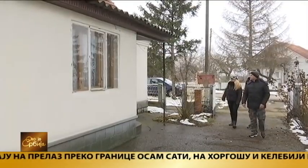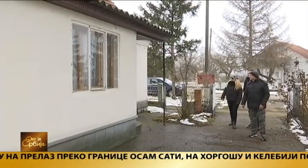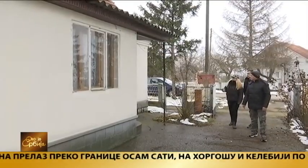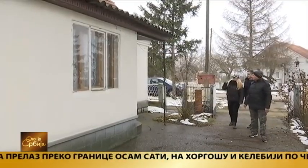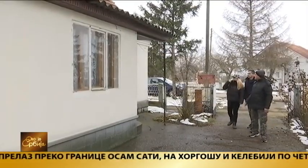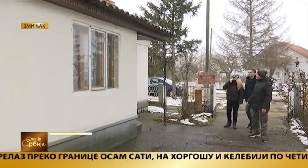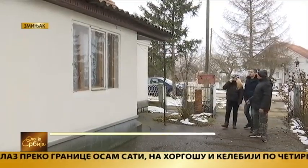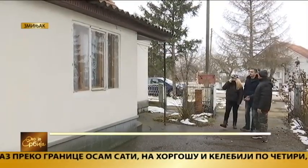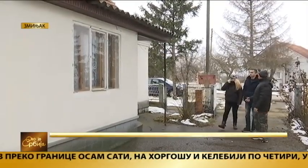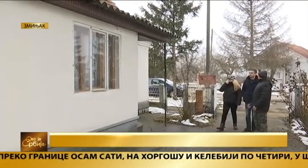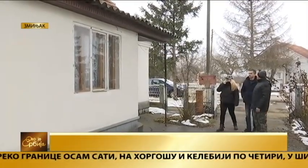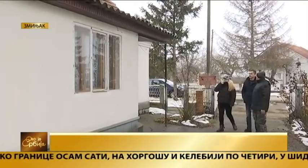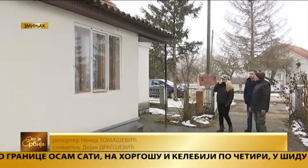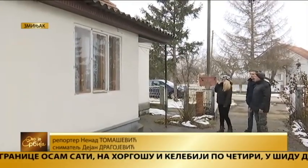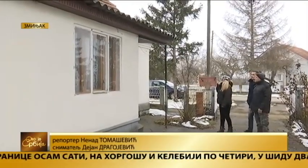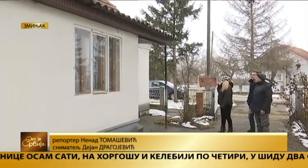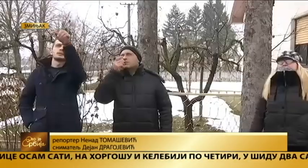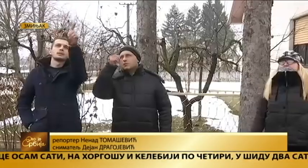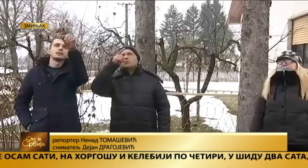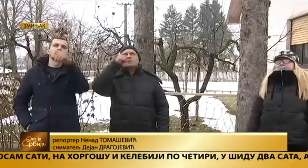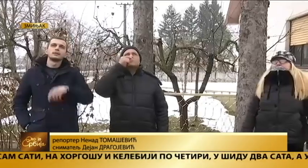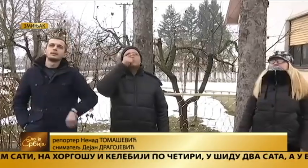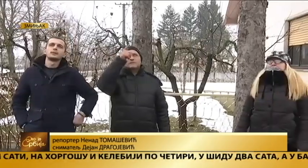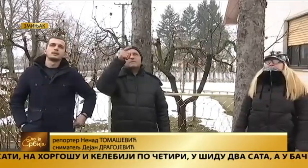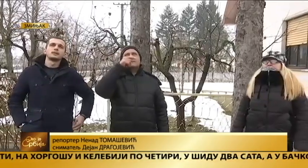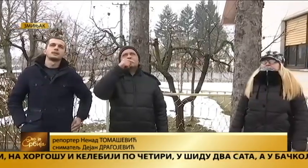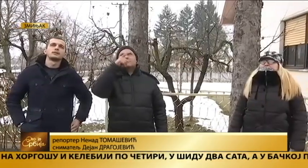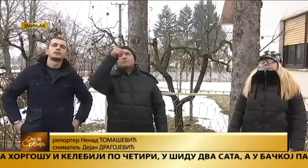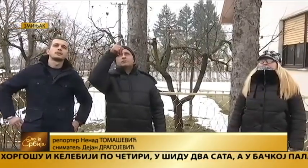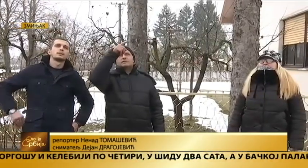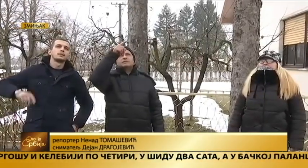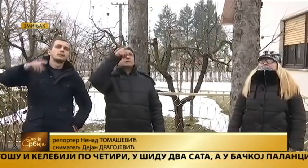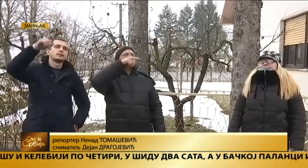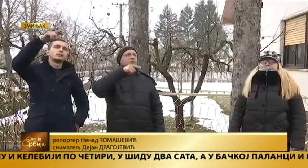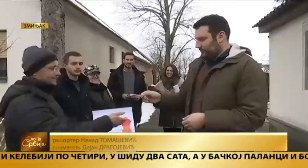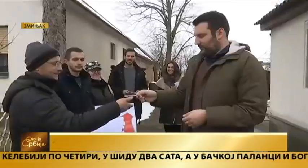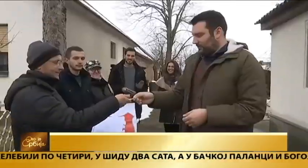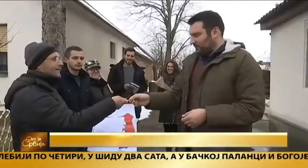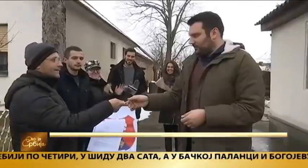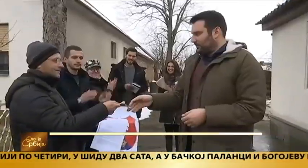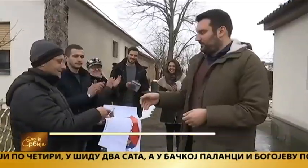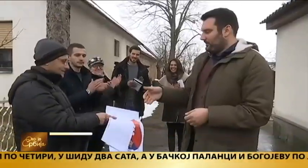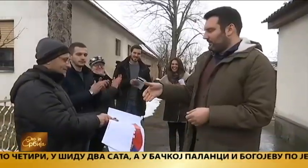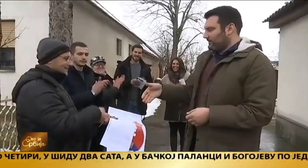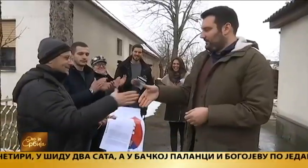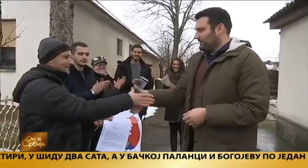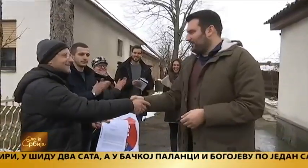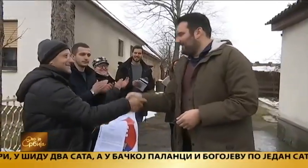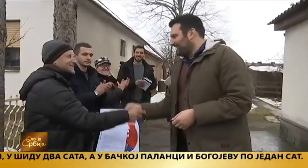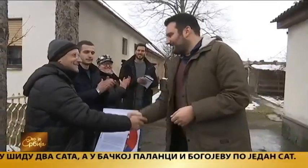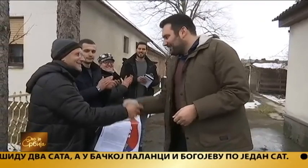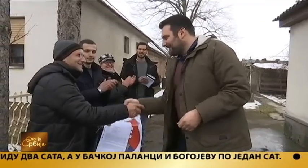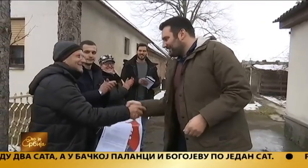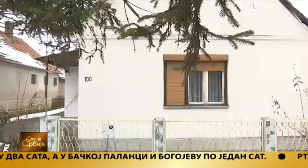Od kada su pre 24 godine izbjegli iz Hrvatske Kostajnice, Majstorovići su se selili 11 puta. U Zminjaku